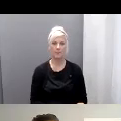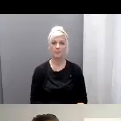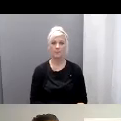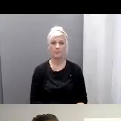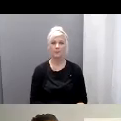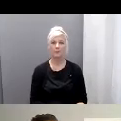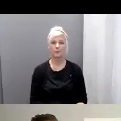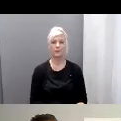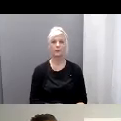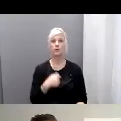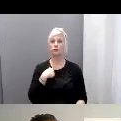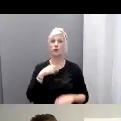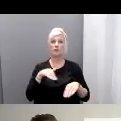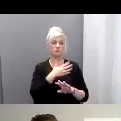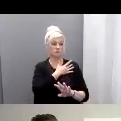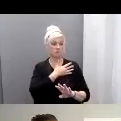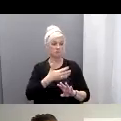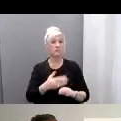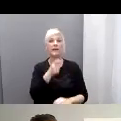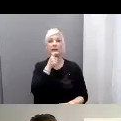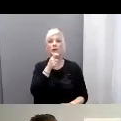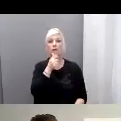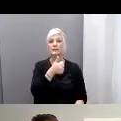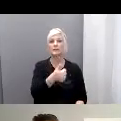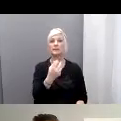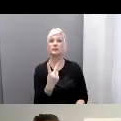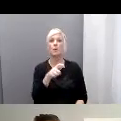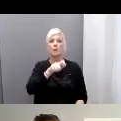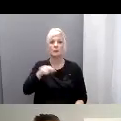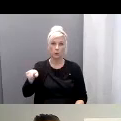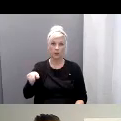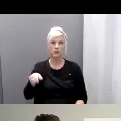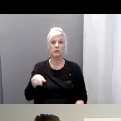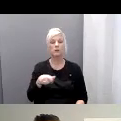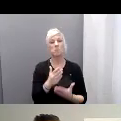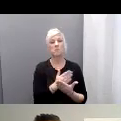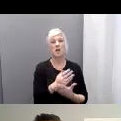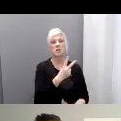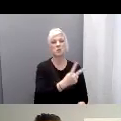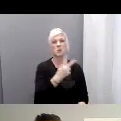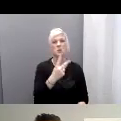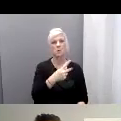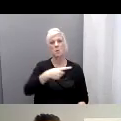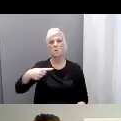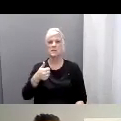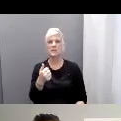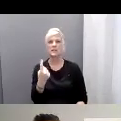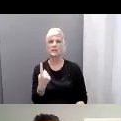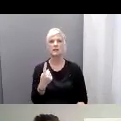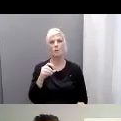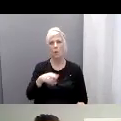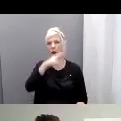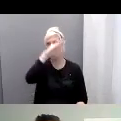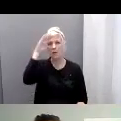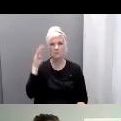Men jag har intervjuat hittills 62 personer. De är mellan 22 och 61 år gamla. Det